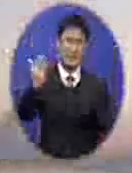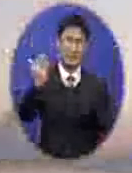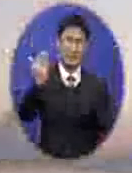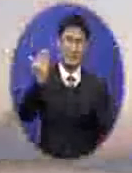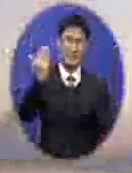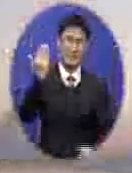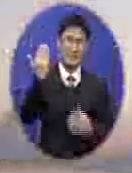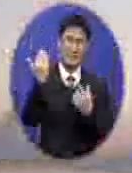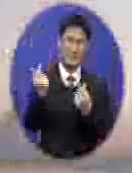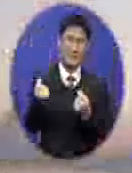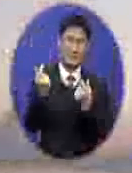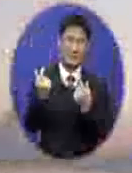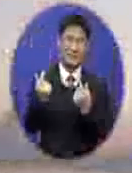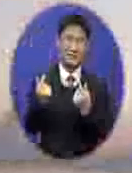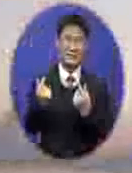되듯이